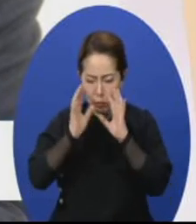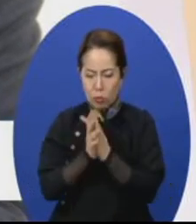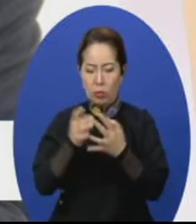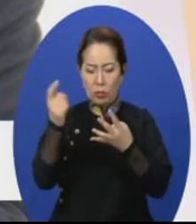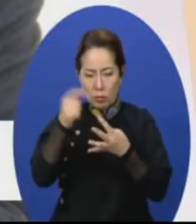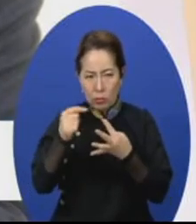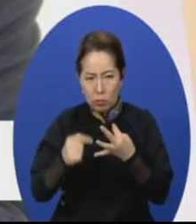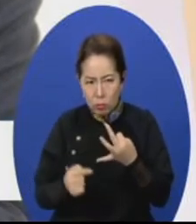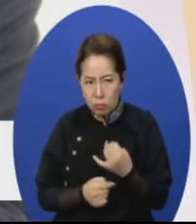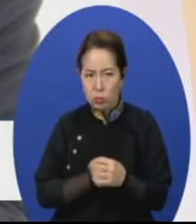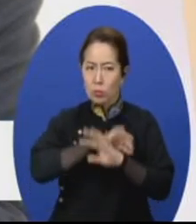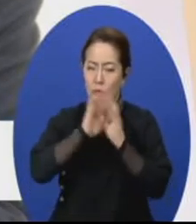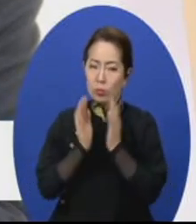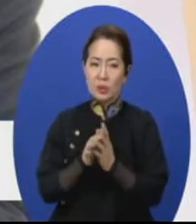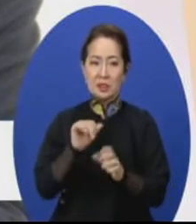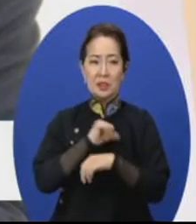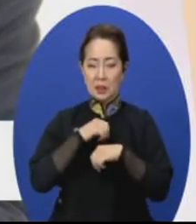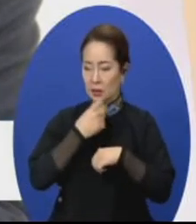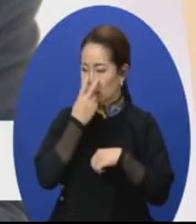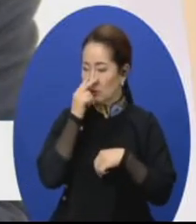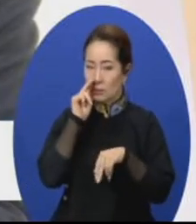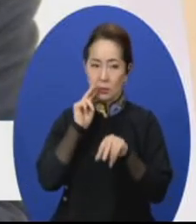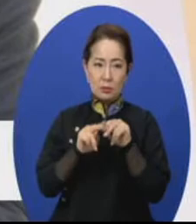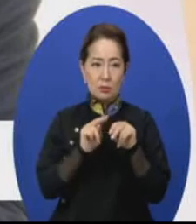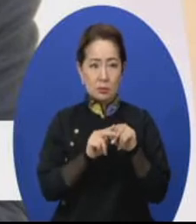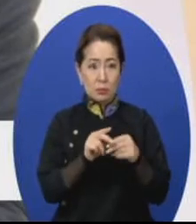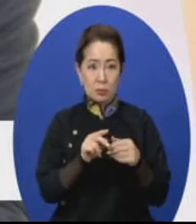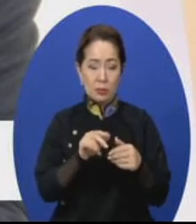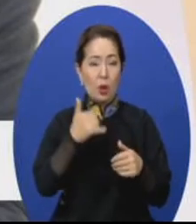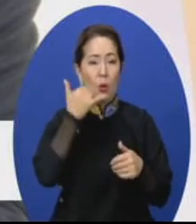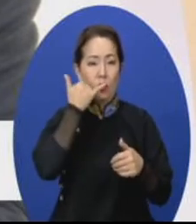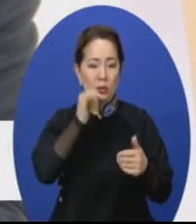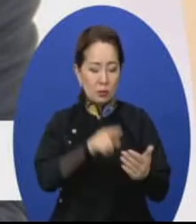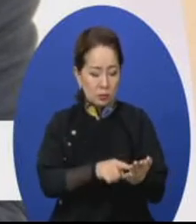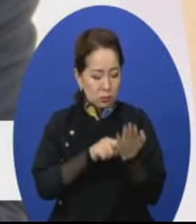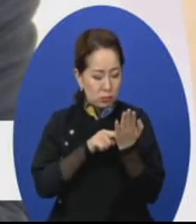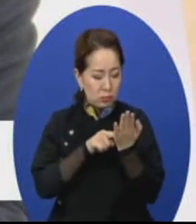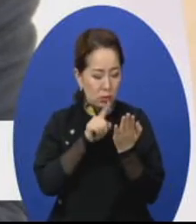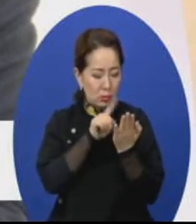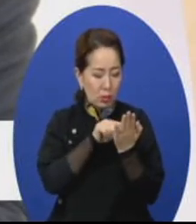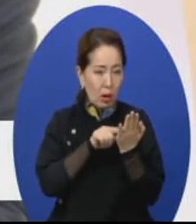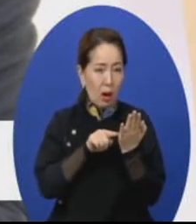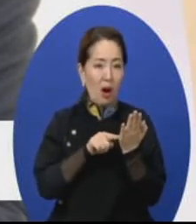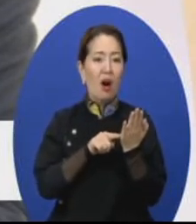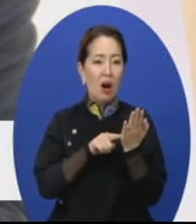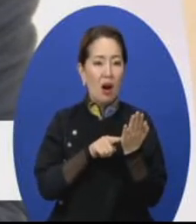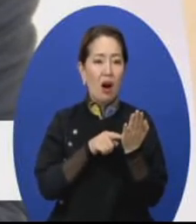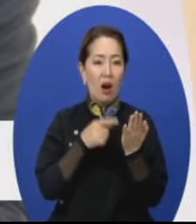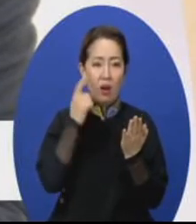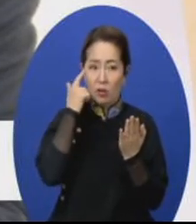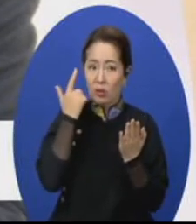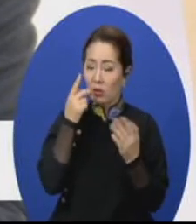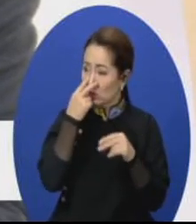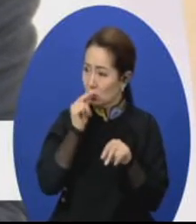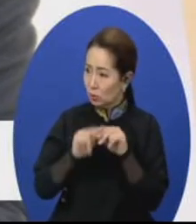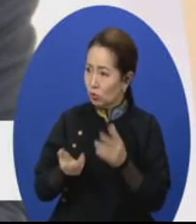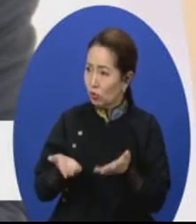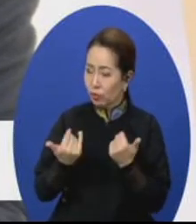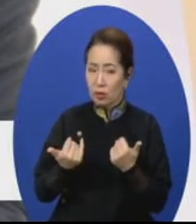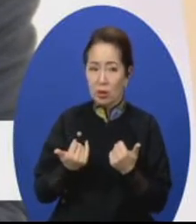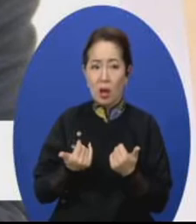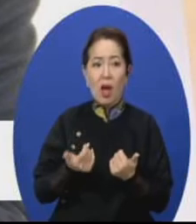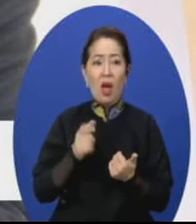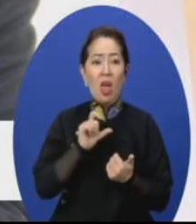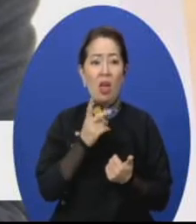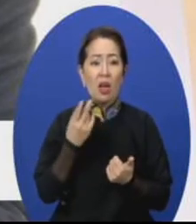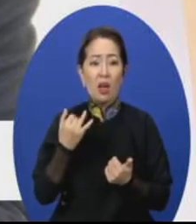энэ бүхэнд иргэний хяналтыг гар утсаараа иргэн бүр гар утсаа ашиглан хамгийн энгийн